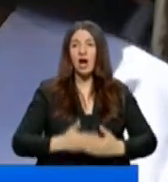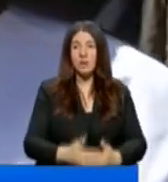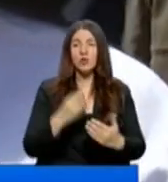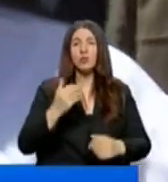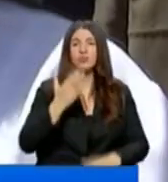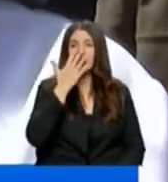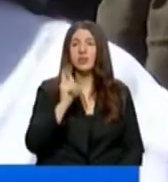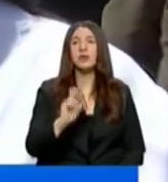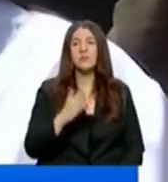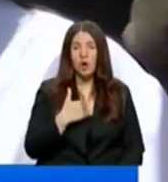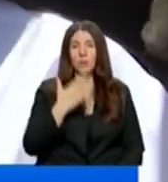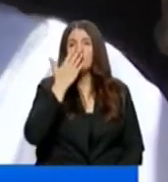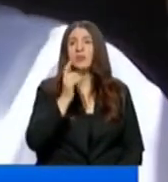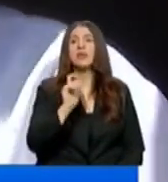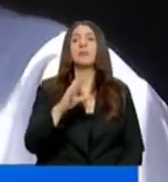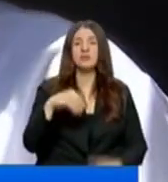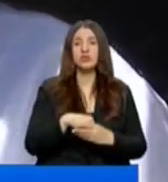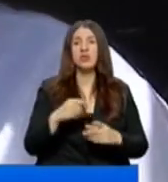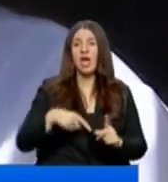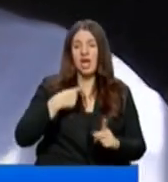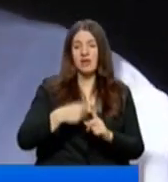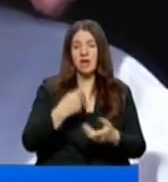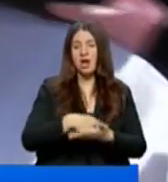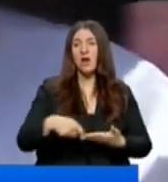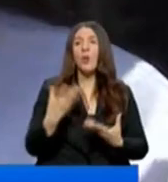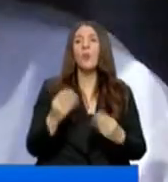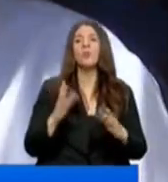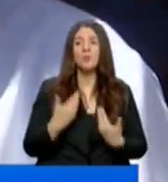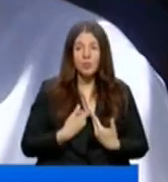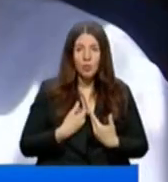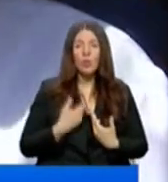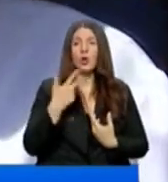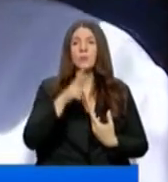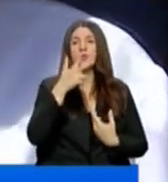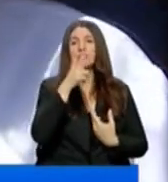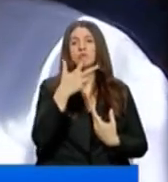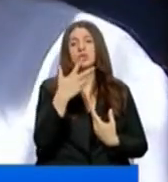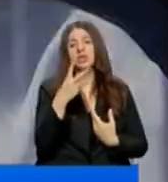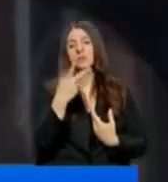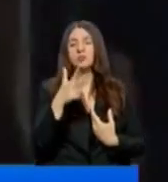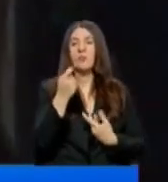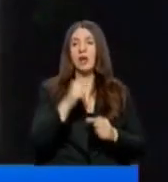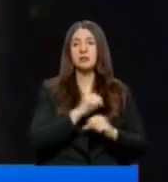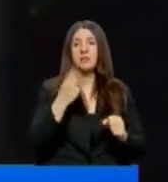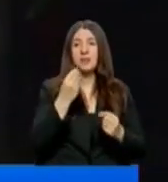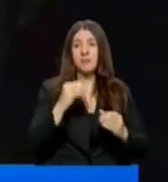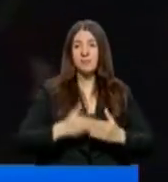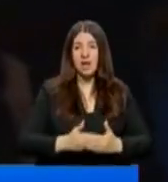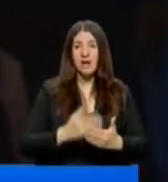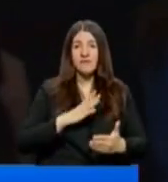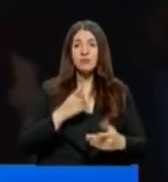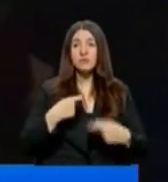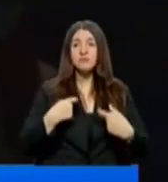nöbet tutmuyorum. Nöbet tutmadığımız için ekstra bir mesai ücretim de olmuyor. 2000-3000 gibi bir kaybımız oluyor. Bir bebek bekliyorum ama